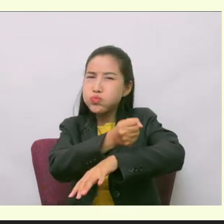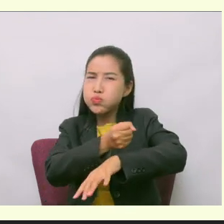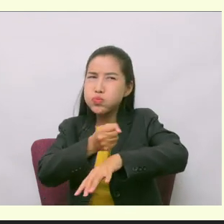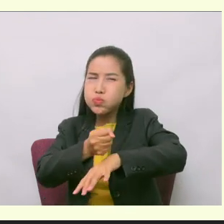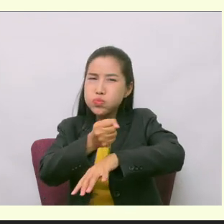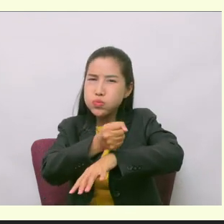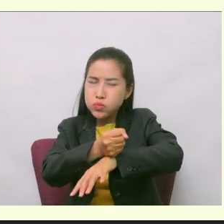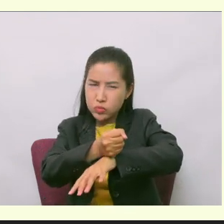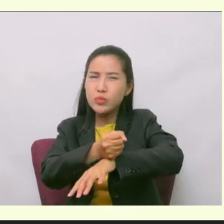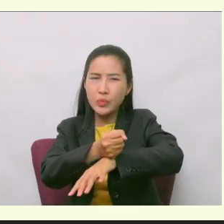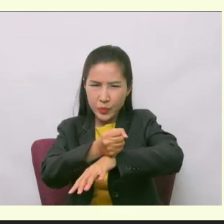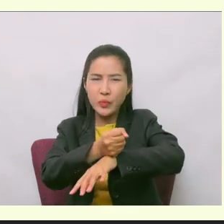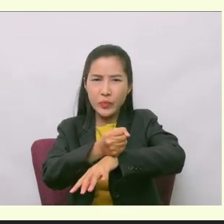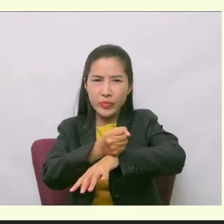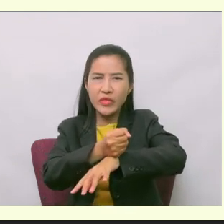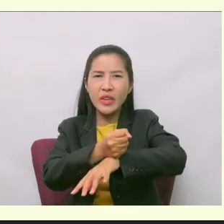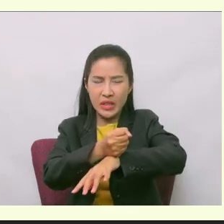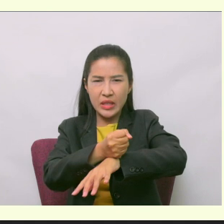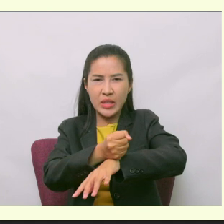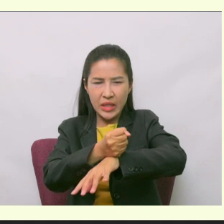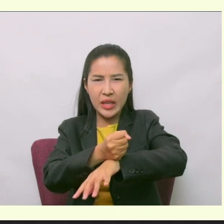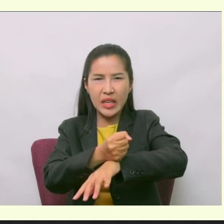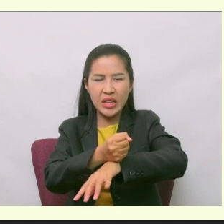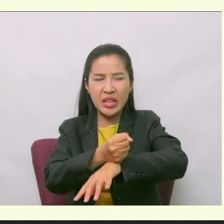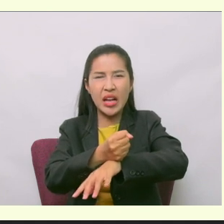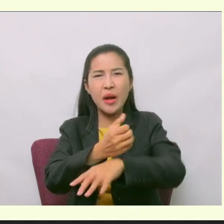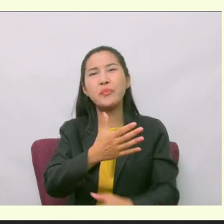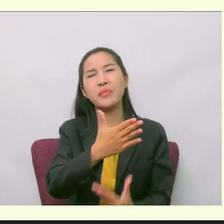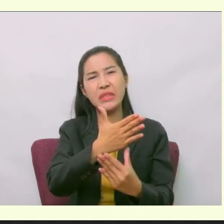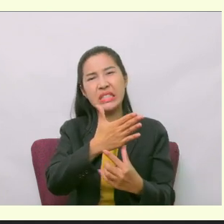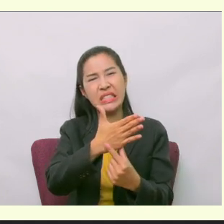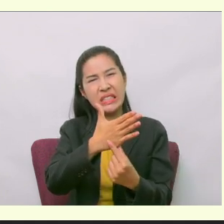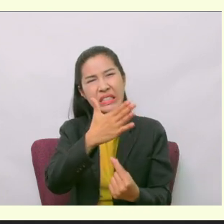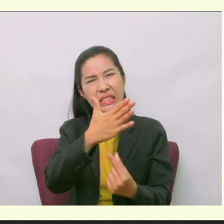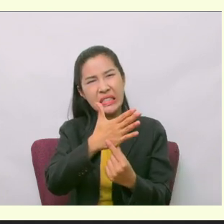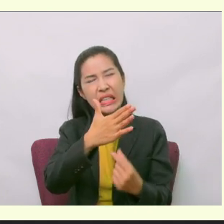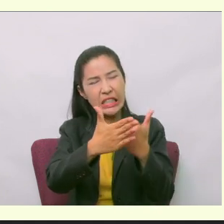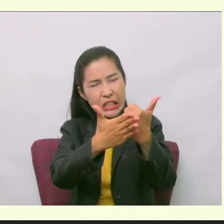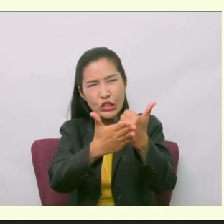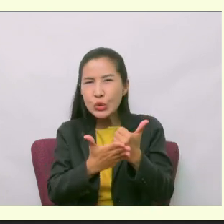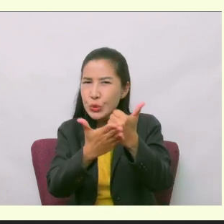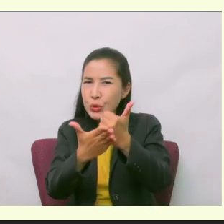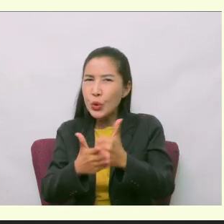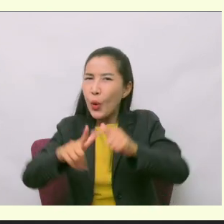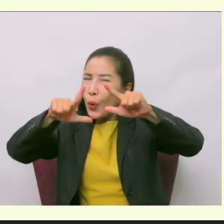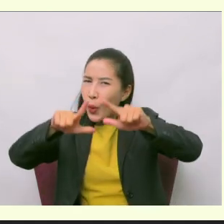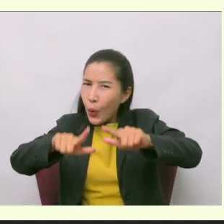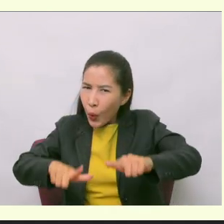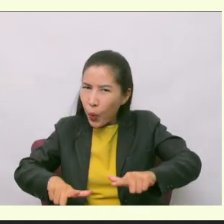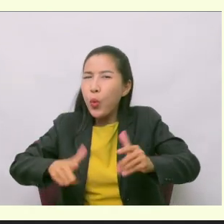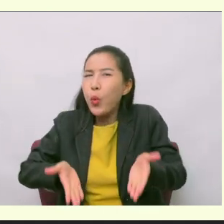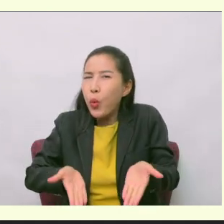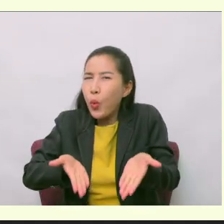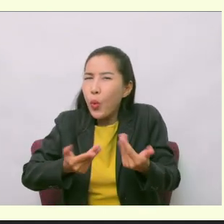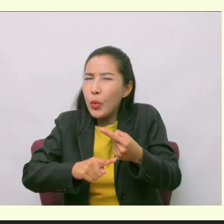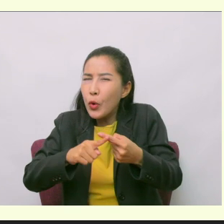ของข้อมือนะคะนิ้วมือที่เราเจ็บหรือว่านิ้วล็อกเนี่ยค่ะก็สามารถที่จะช่วยนะคะลดหรือว่าบรรเทาอาการปวดนะ